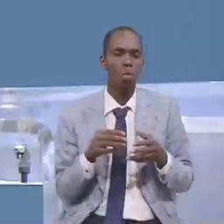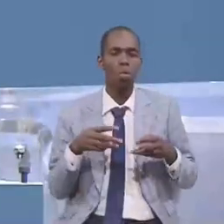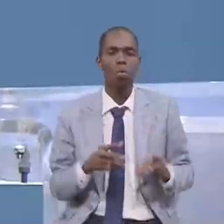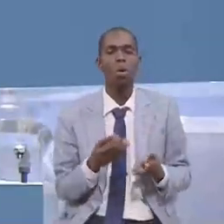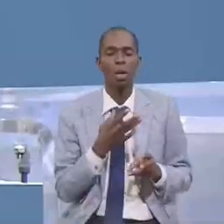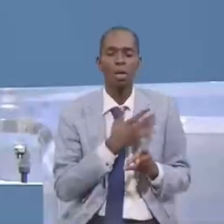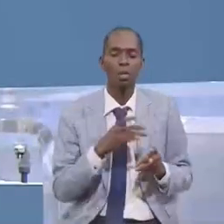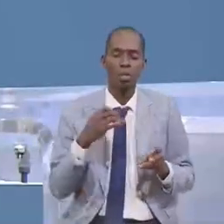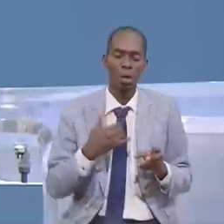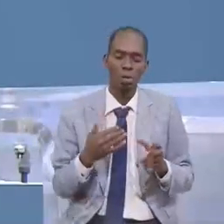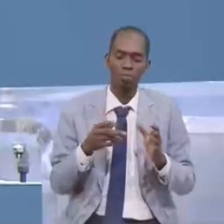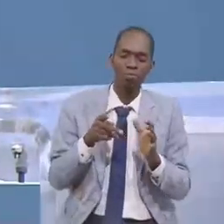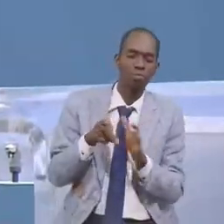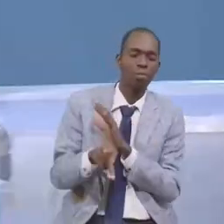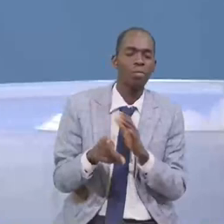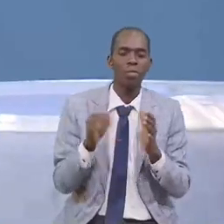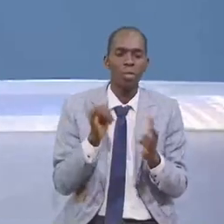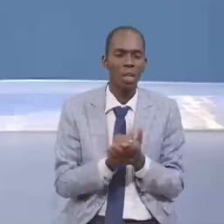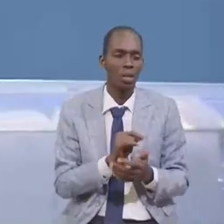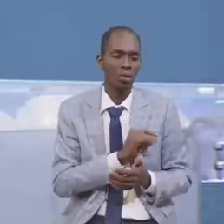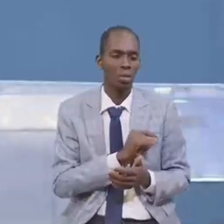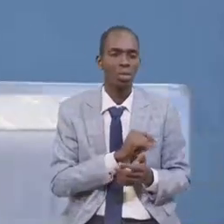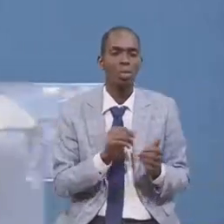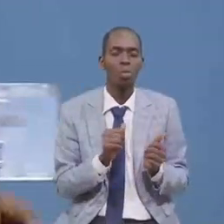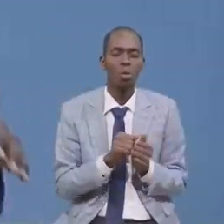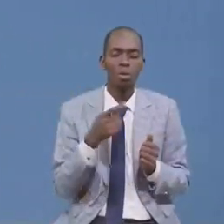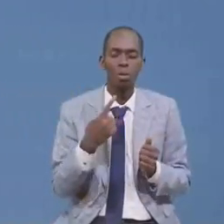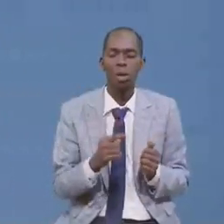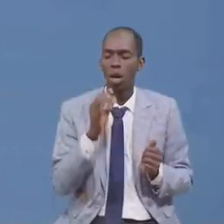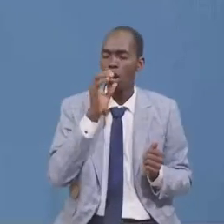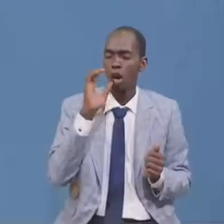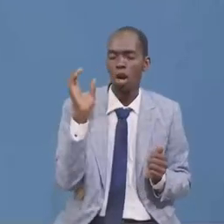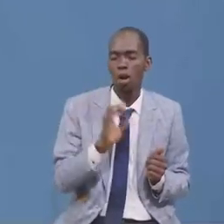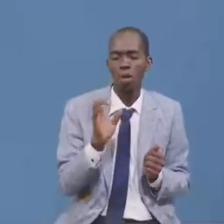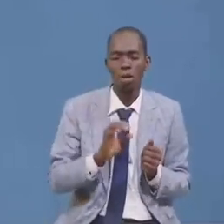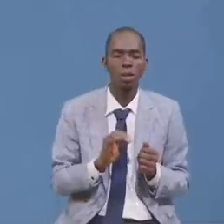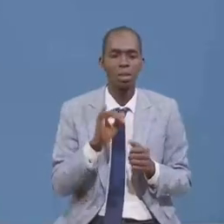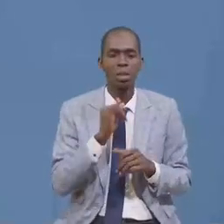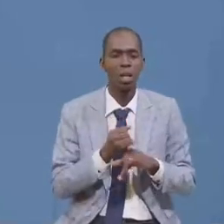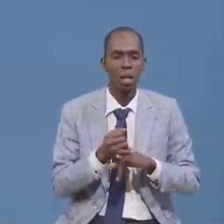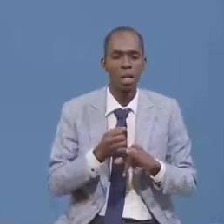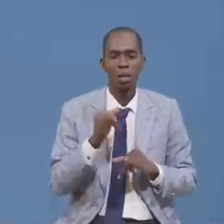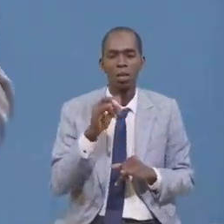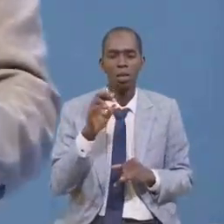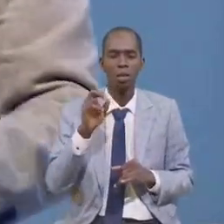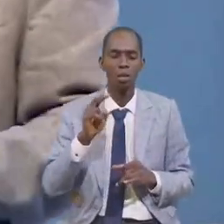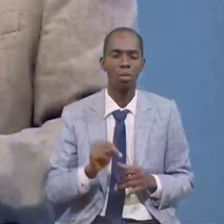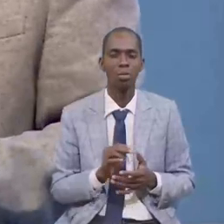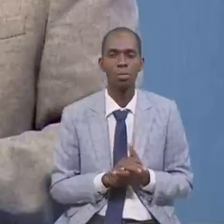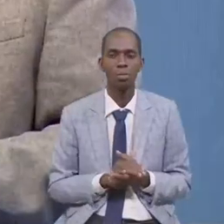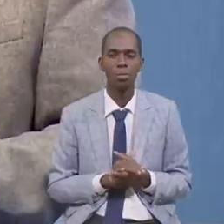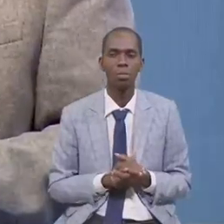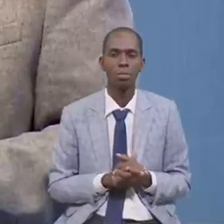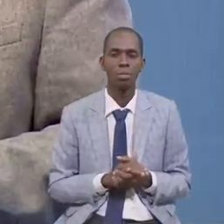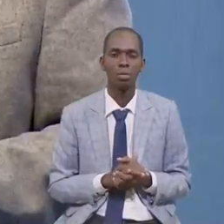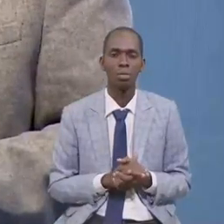C'est la conscience qui te dit, d'accord, je ne vais plus rien te conseiller, je ne vais plus rien te dire, parce que tu fais toujours ce que tu veux, je ne vais plus te conseiller,